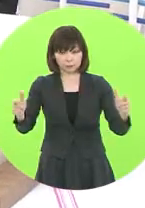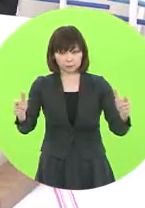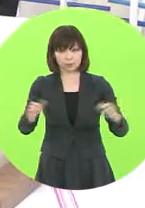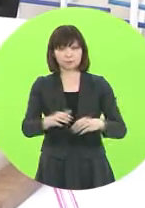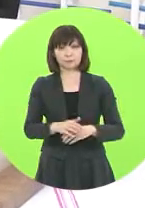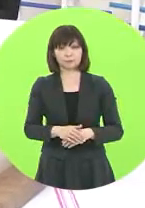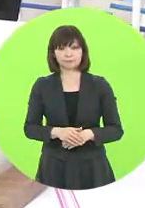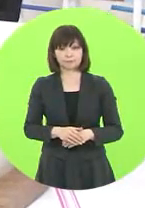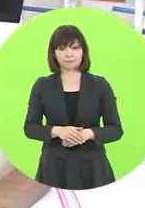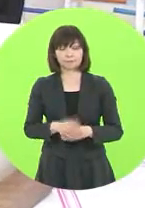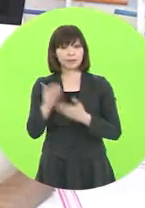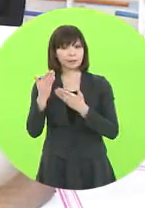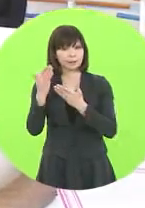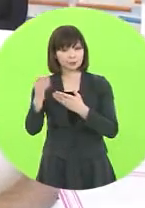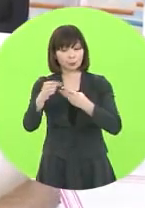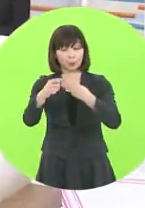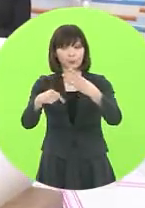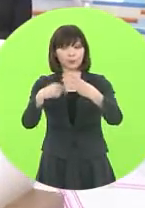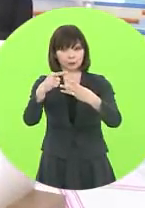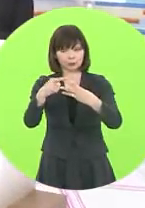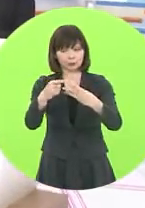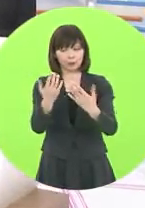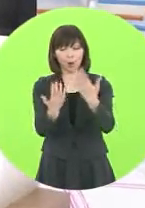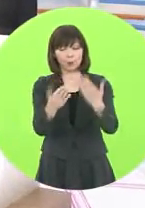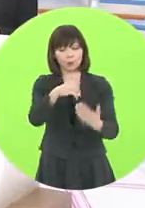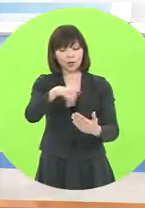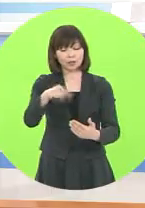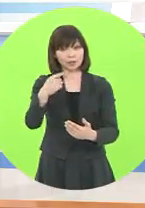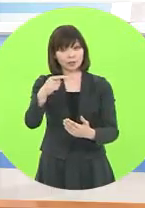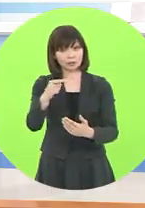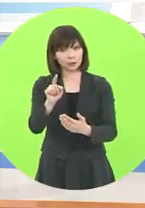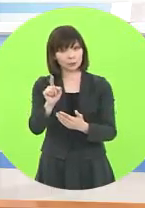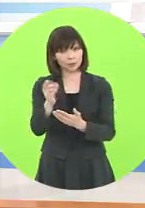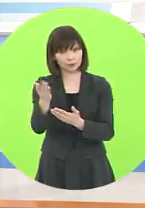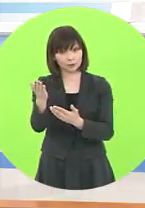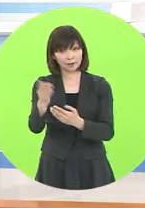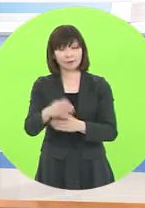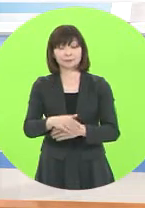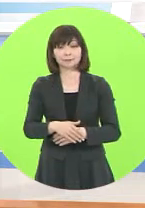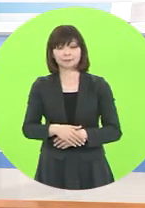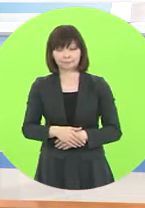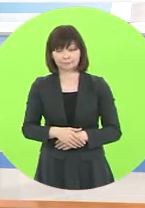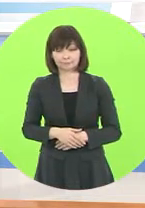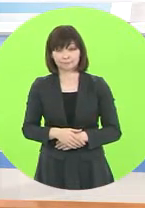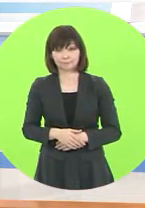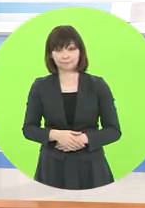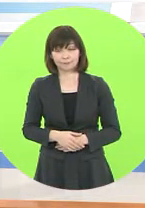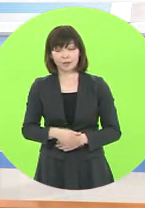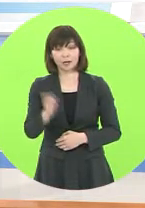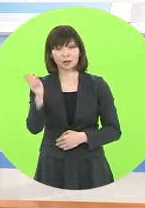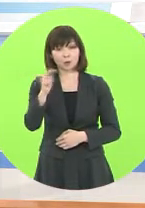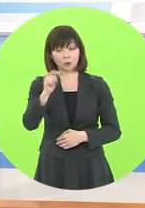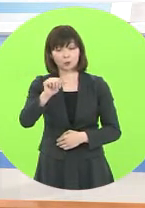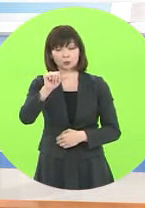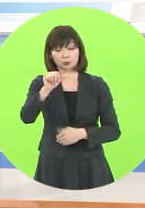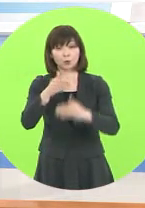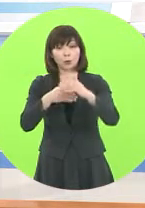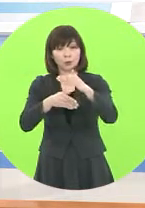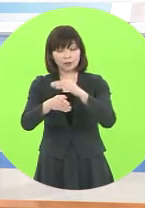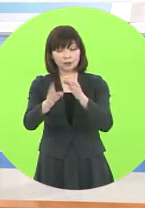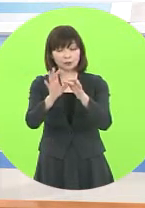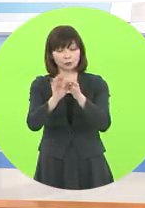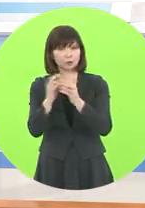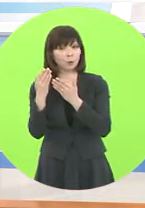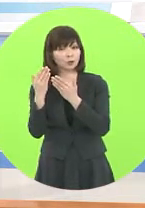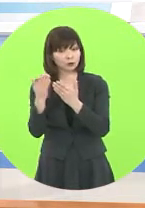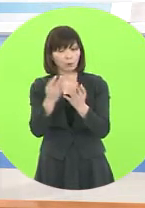3つの質問がありましたが、森部先生はどのようにご覧になりましたか。 この日も広島高速5号線に関わる質問があり